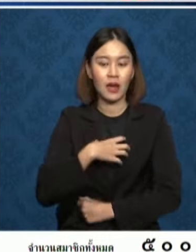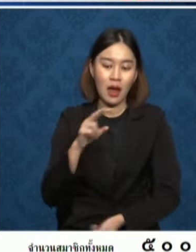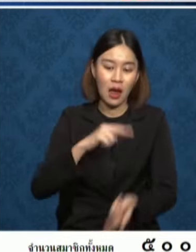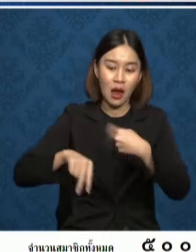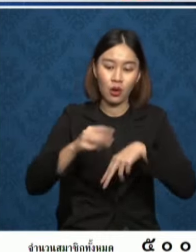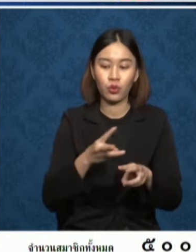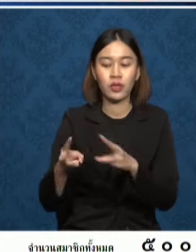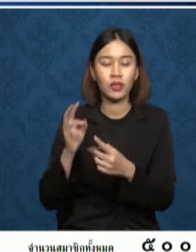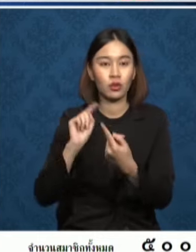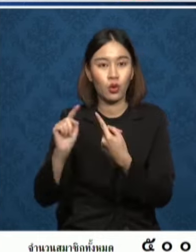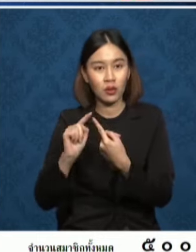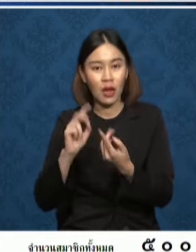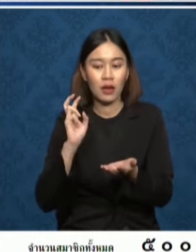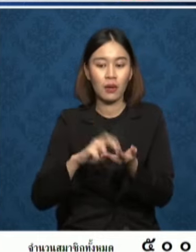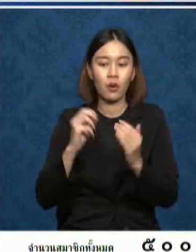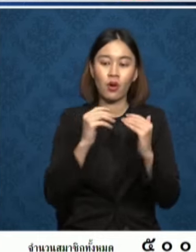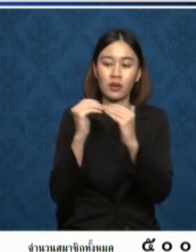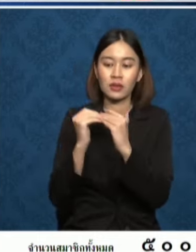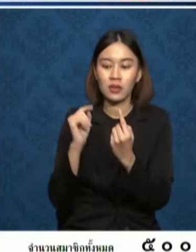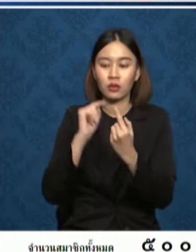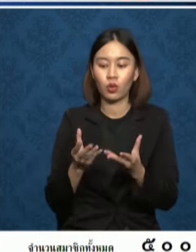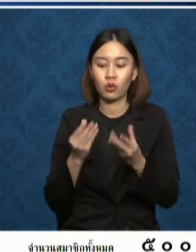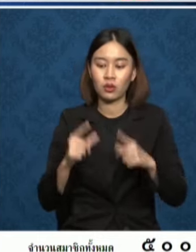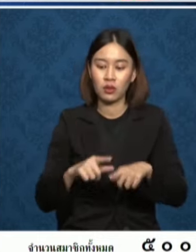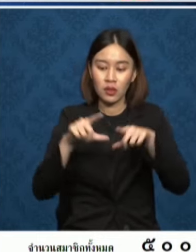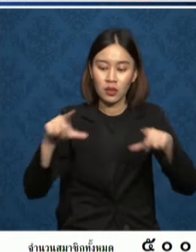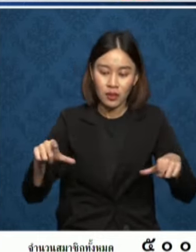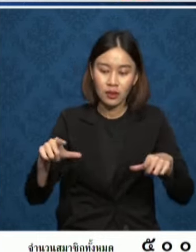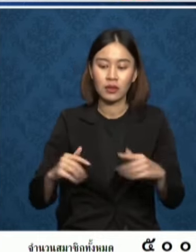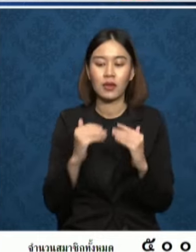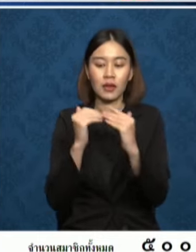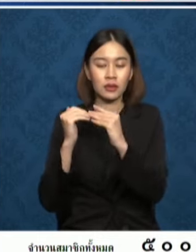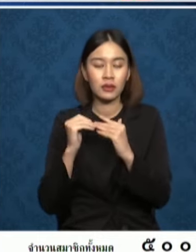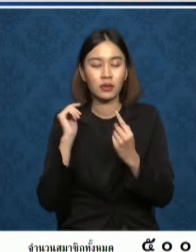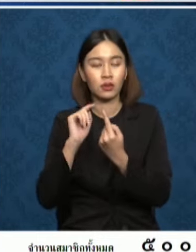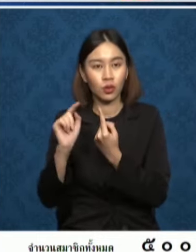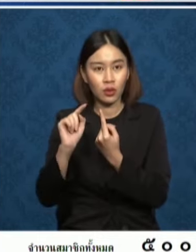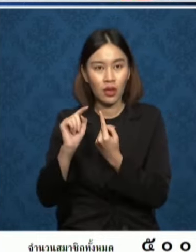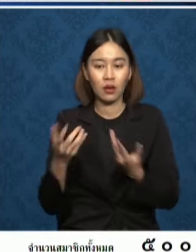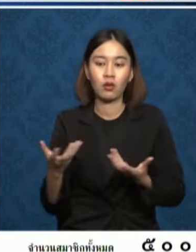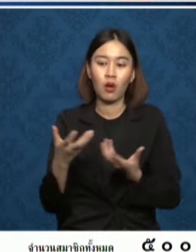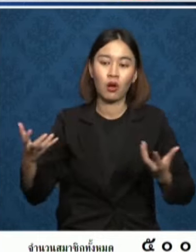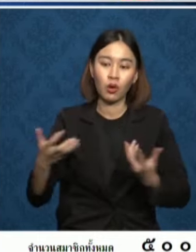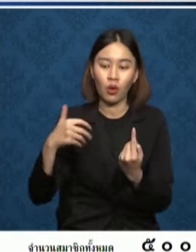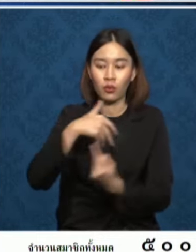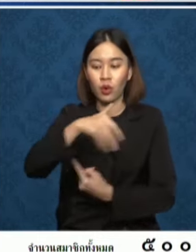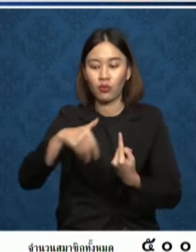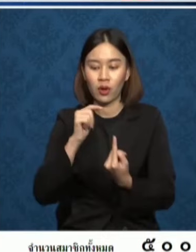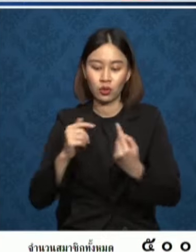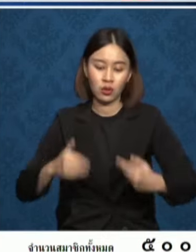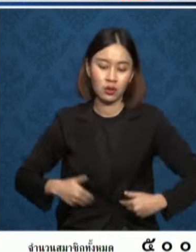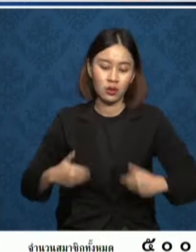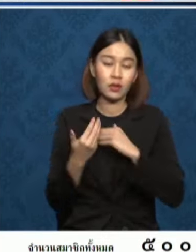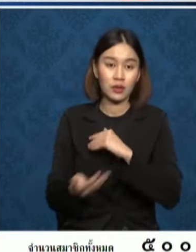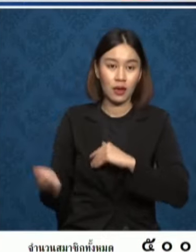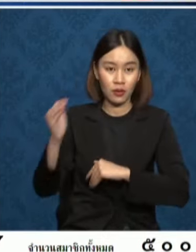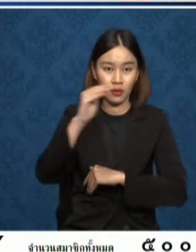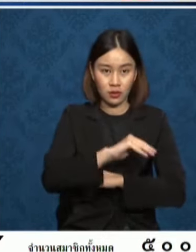ช่องทางในการรับรองสิทธิในที่ดินและสิทธิในการใช้ทรัพยากรเพื่อการดำรงชีพนะ